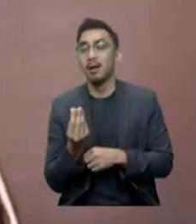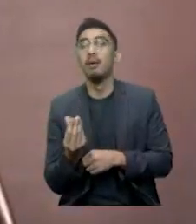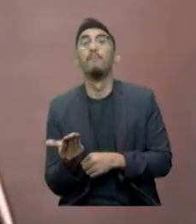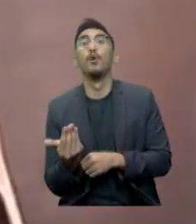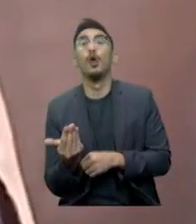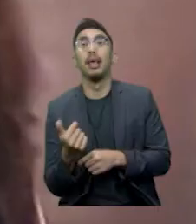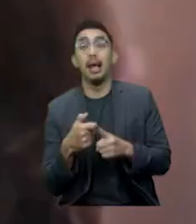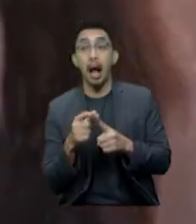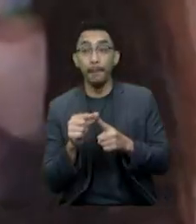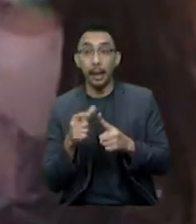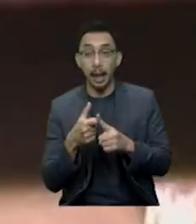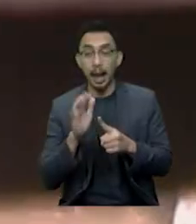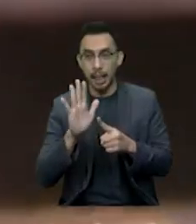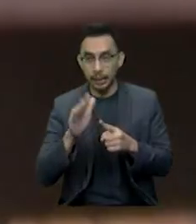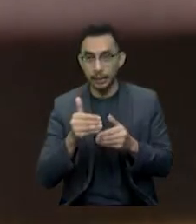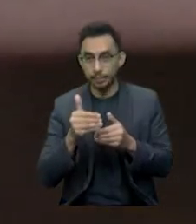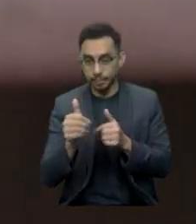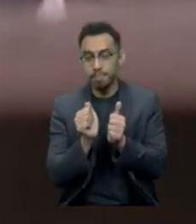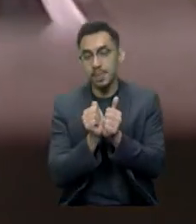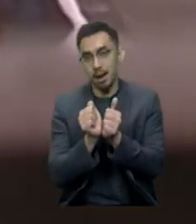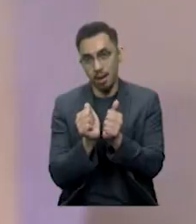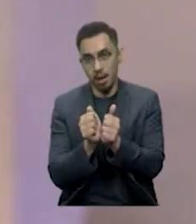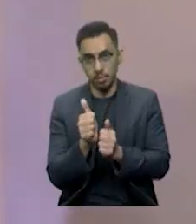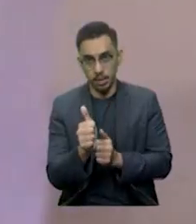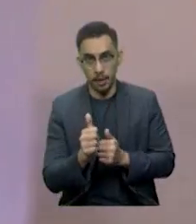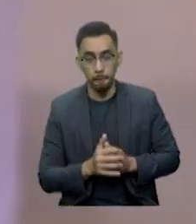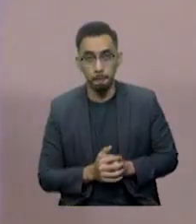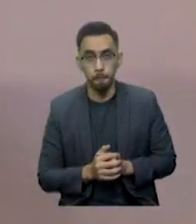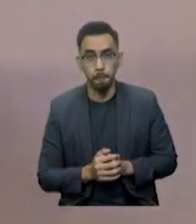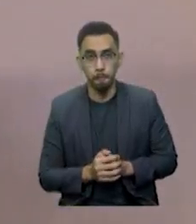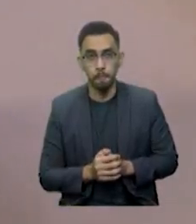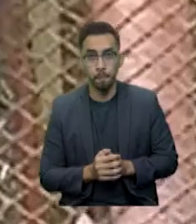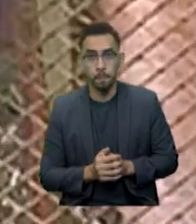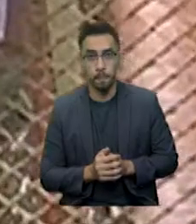penindakan pidana. Dari Jakarta, Tim Liputan iNews melaporkan.